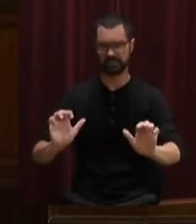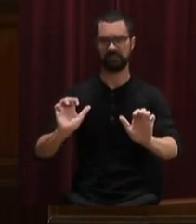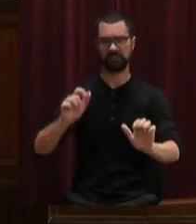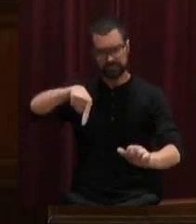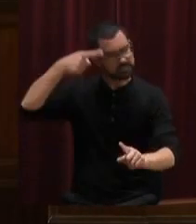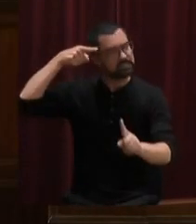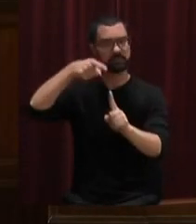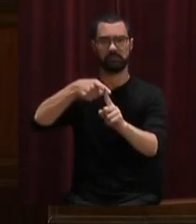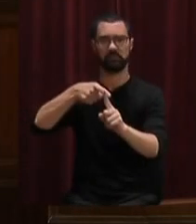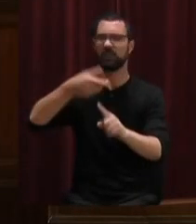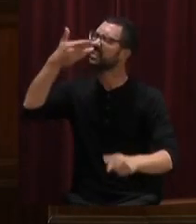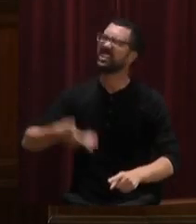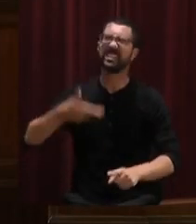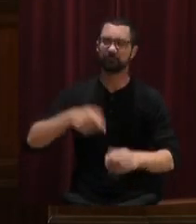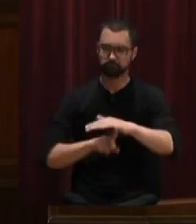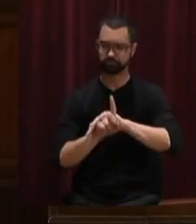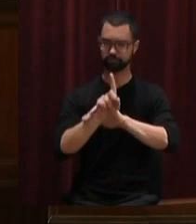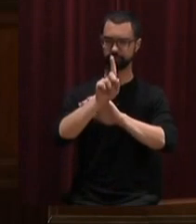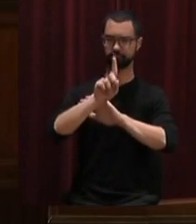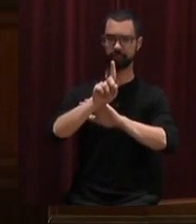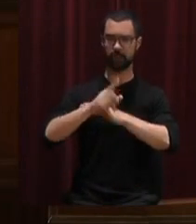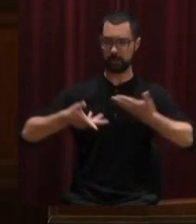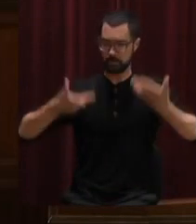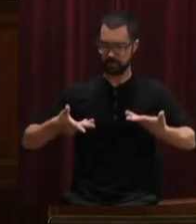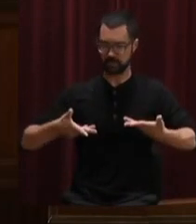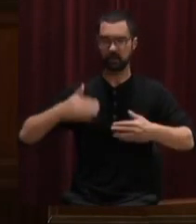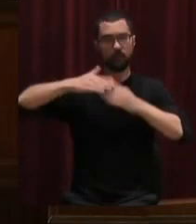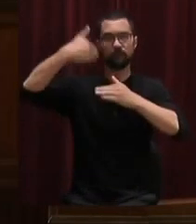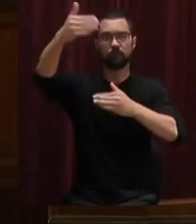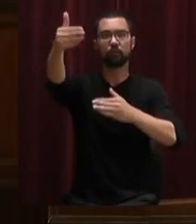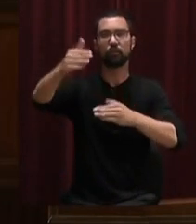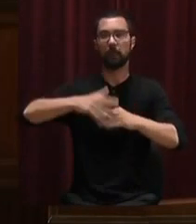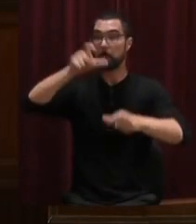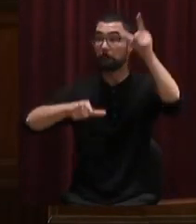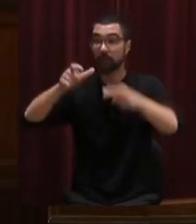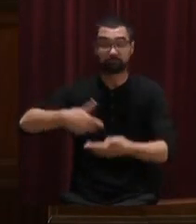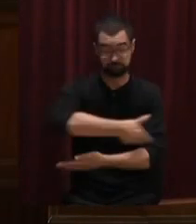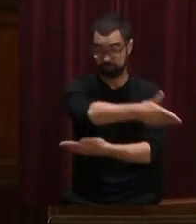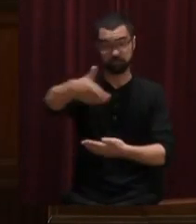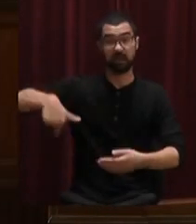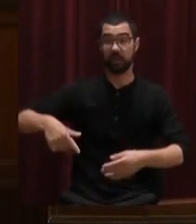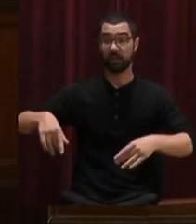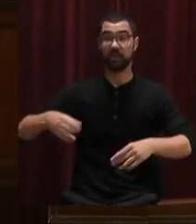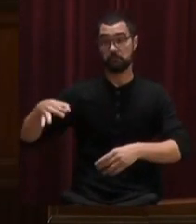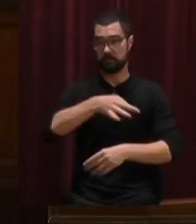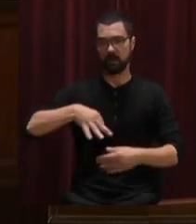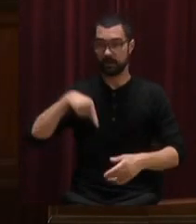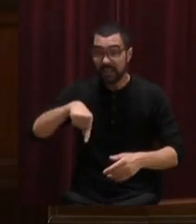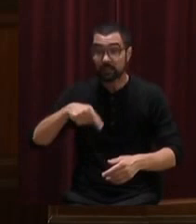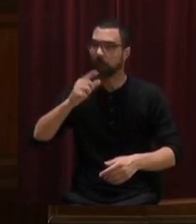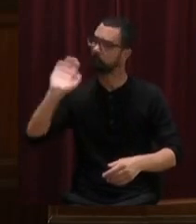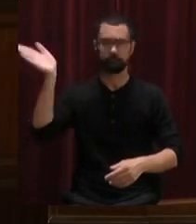vida i l'esperança de progrés, present i futur, de milers de persones d'aquestes illes, que són el primer i per les